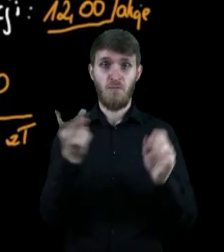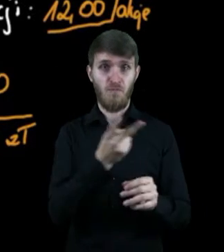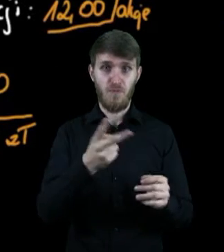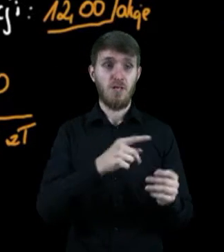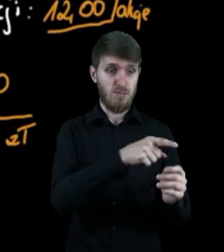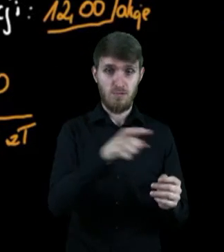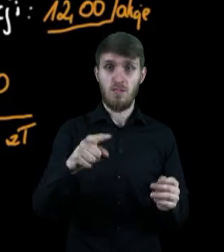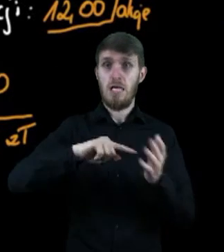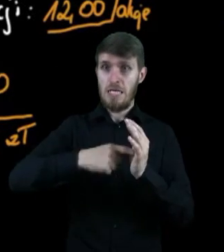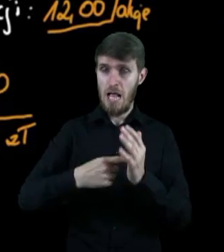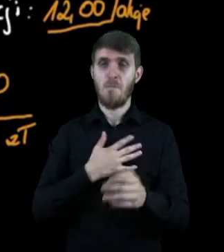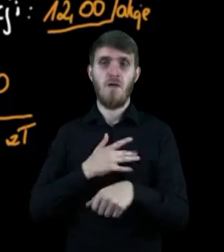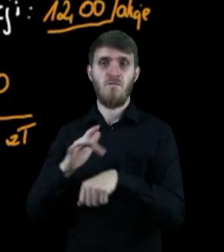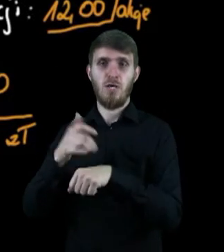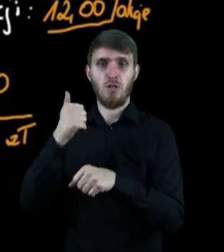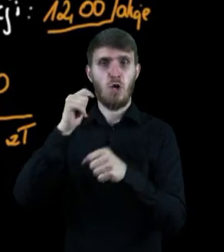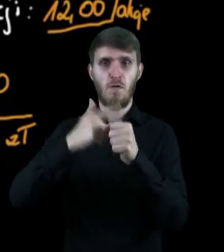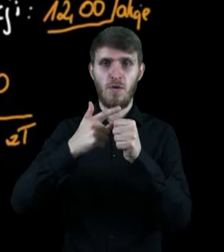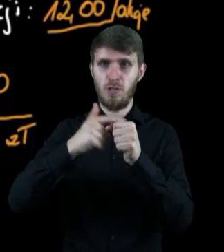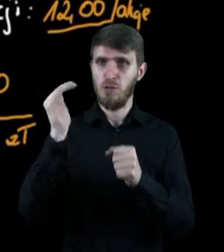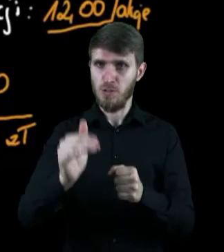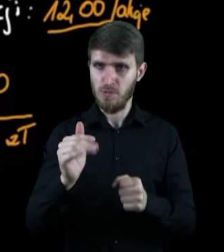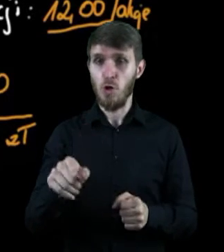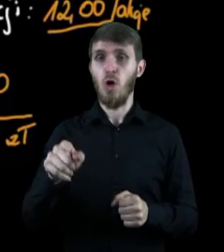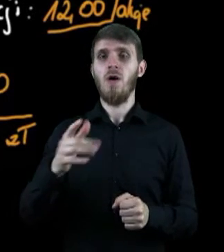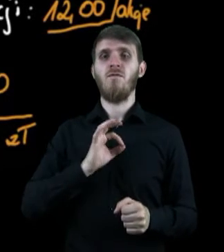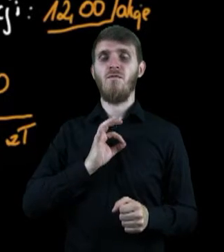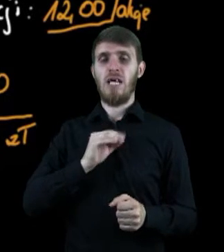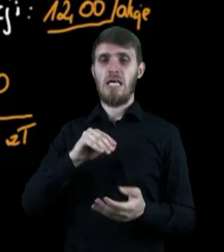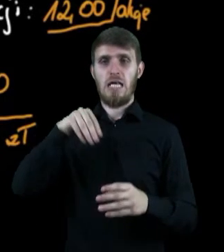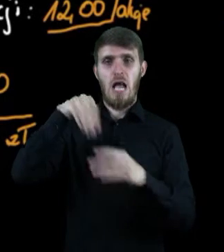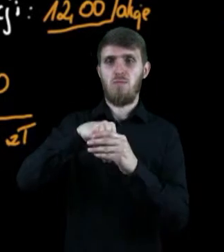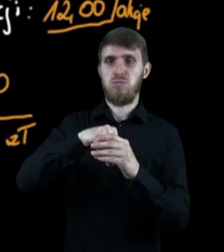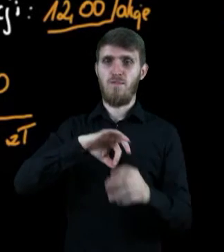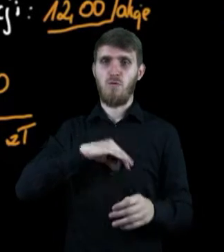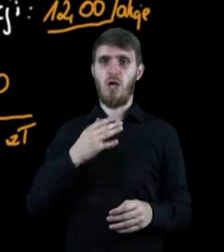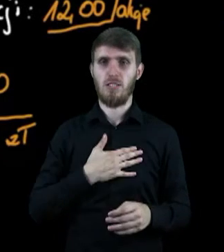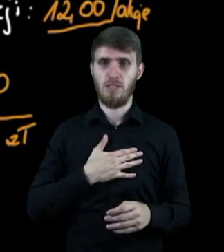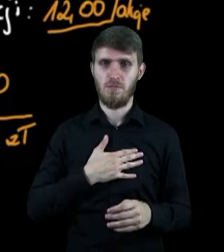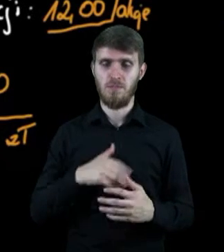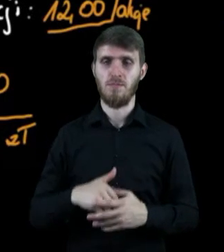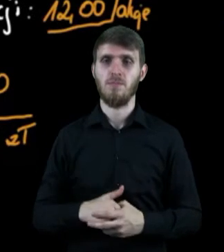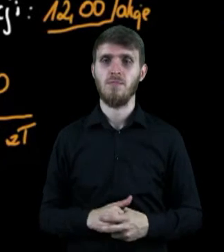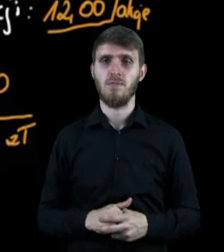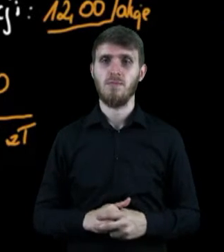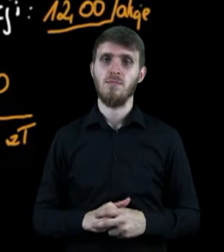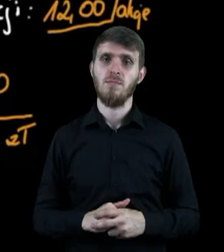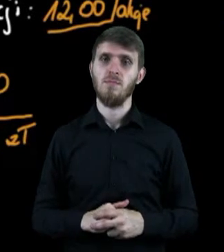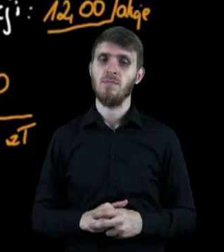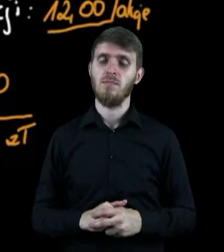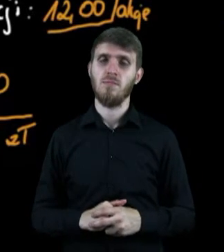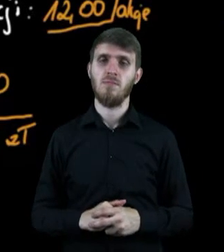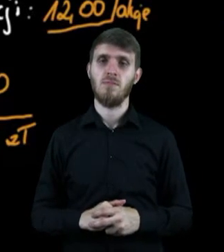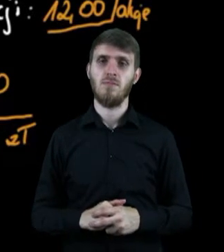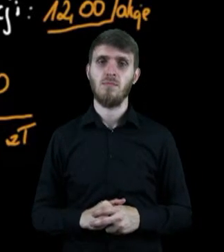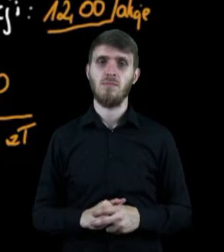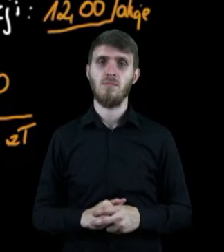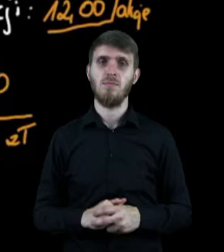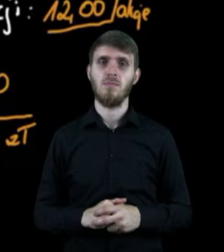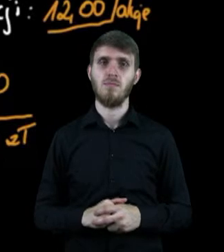Znowu otrzymaliśmy ją poprzez przemnożenie ceny akcji przez ilość wyemitowanych